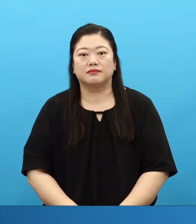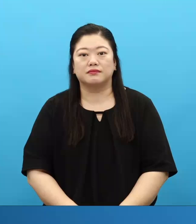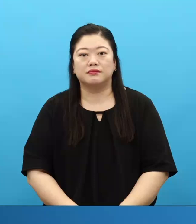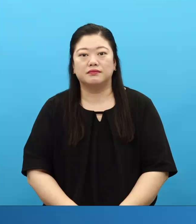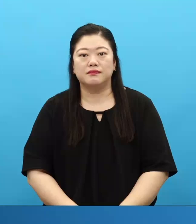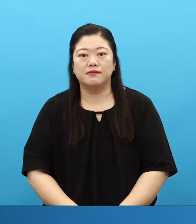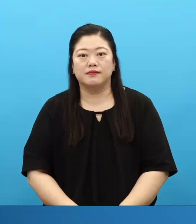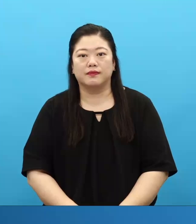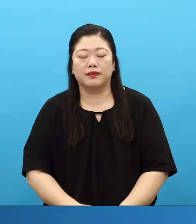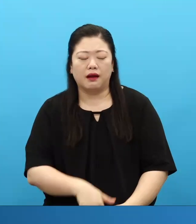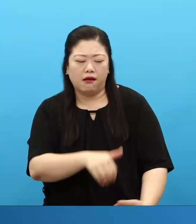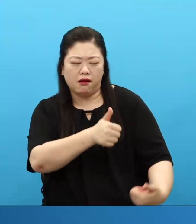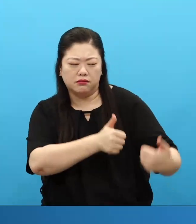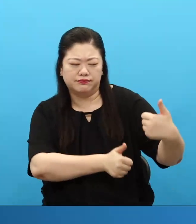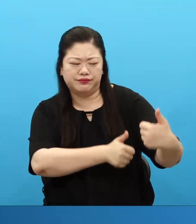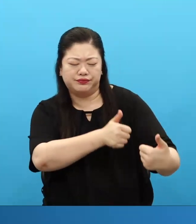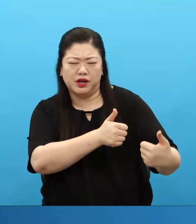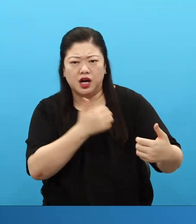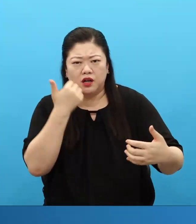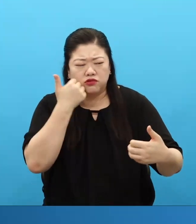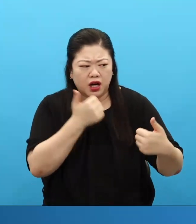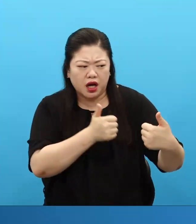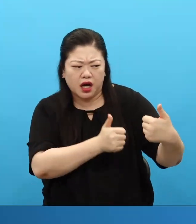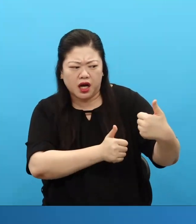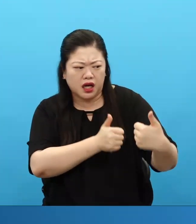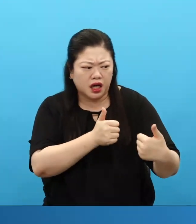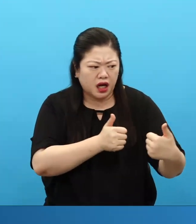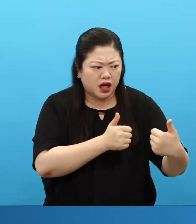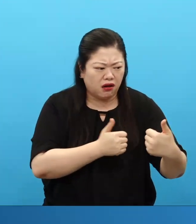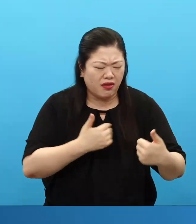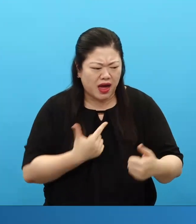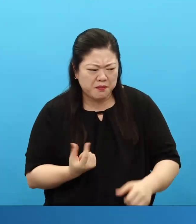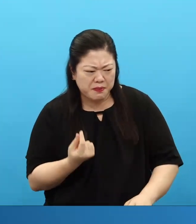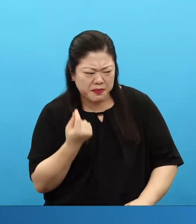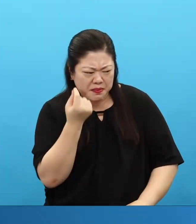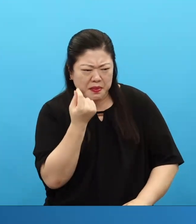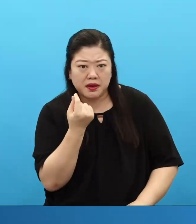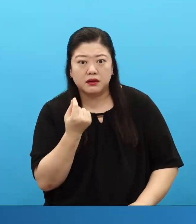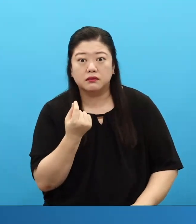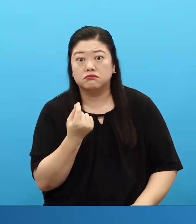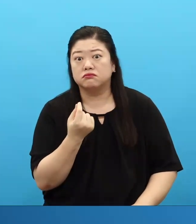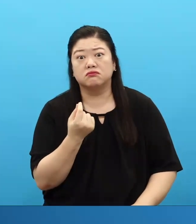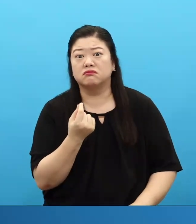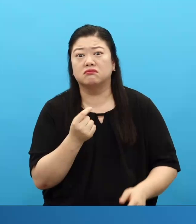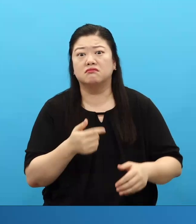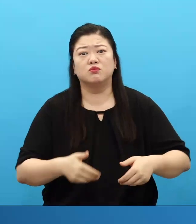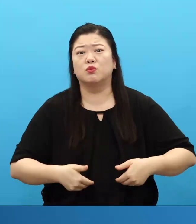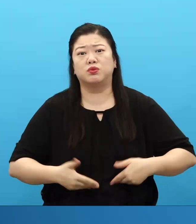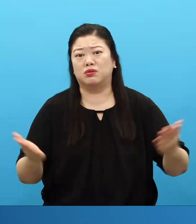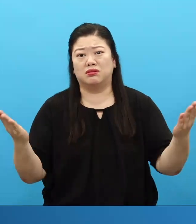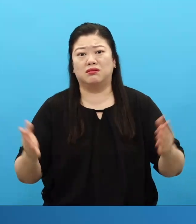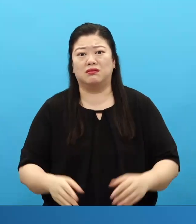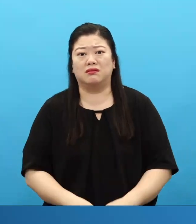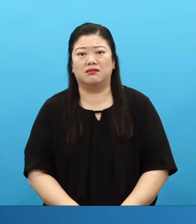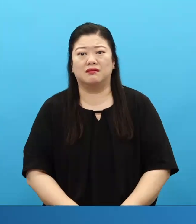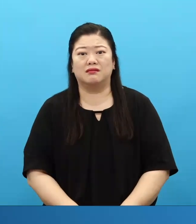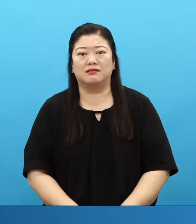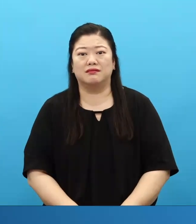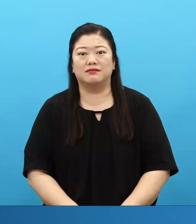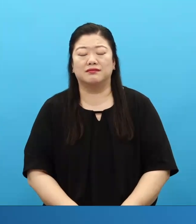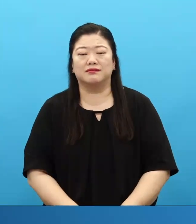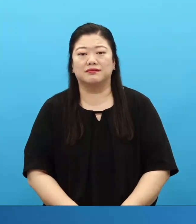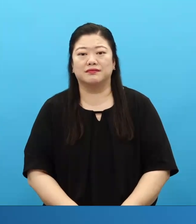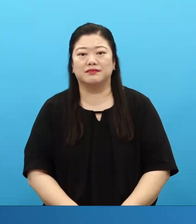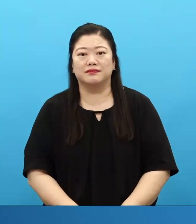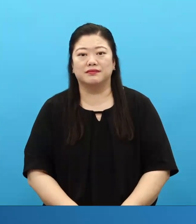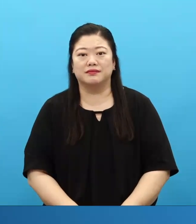안 해도 돼요. You don't have to compete. 왜냐? 재창조의 능력이 들어있어요. Because you have the power of recreation. 그래서 어디를